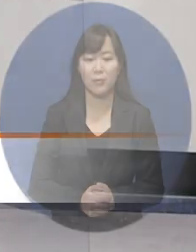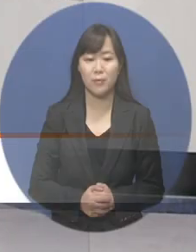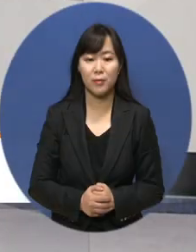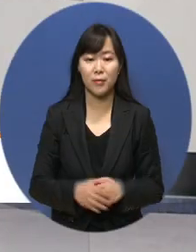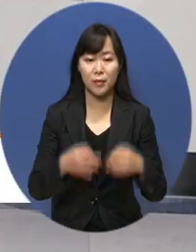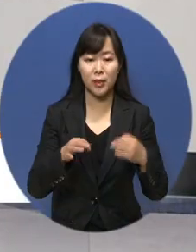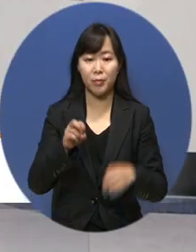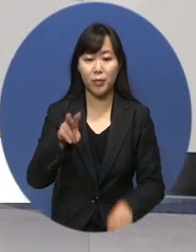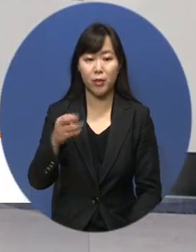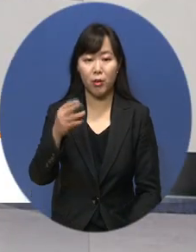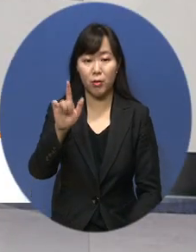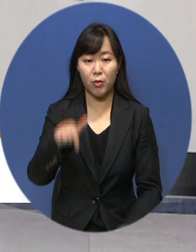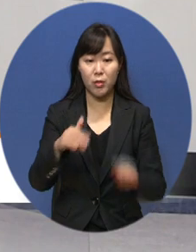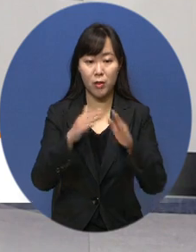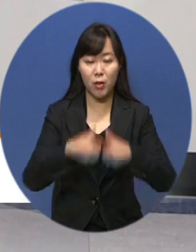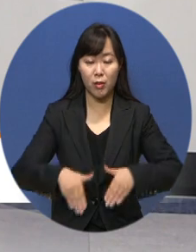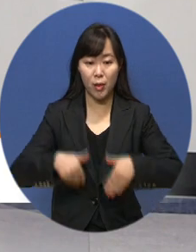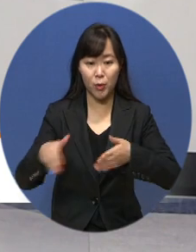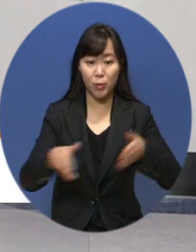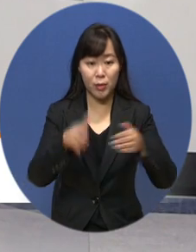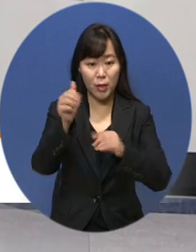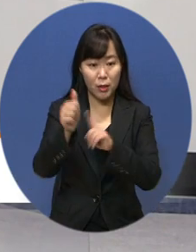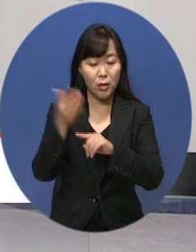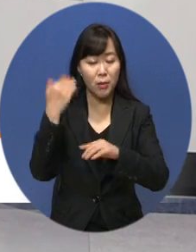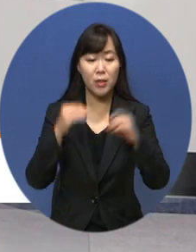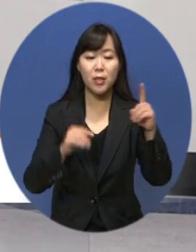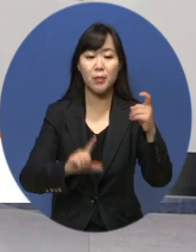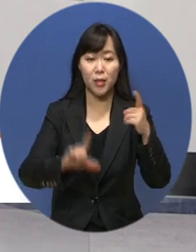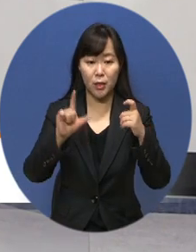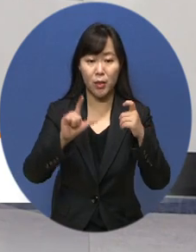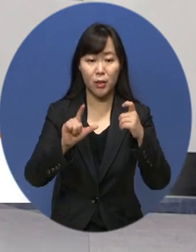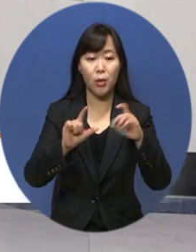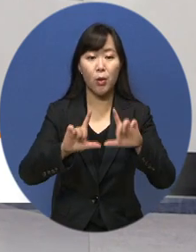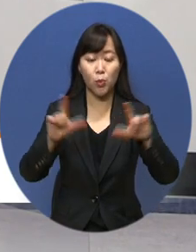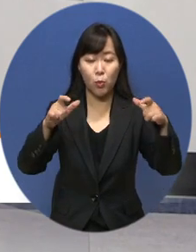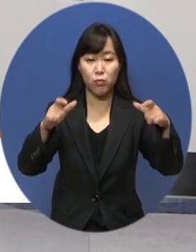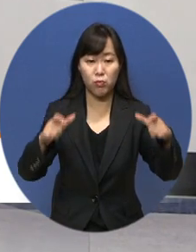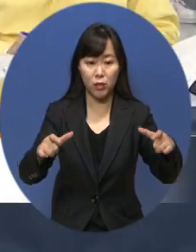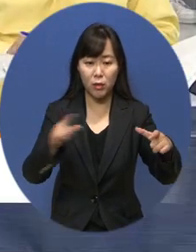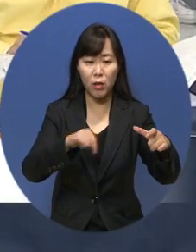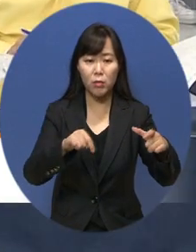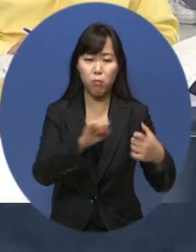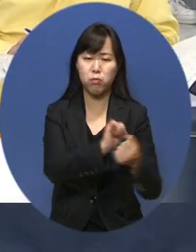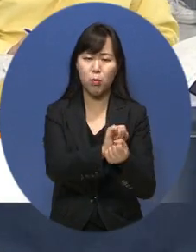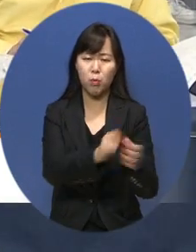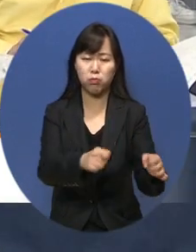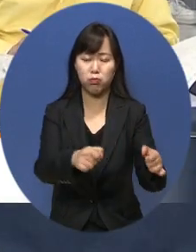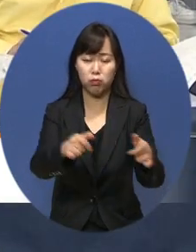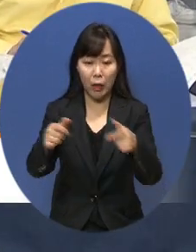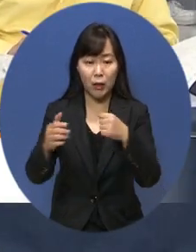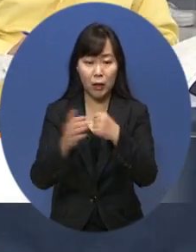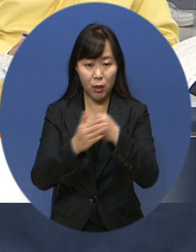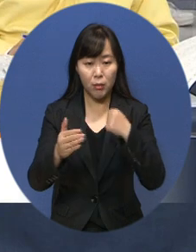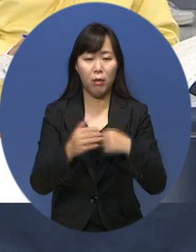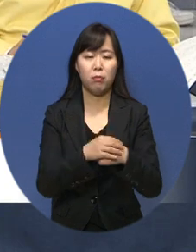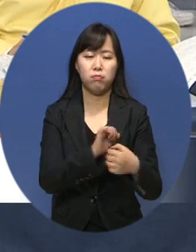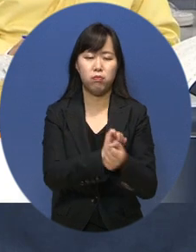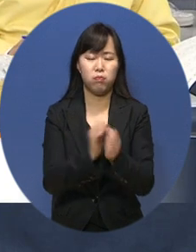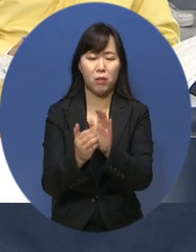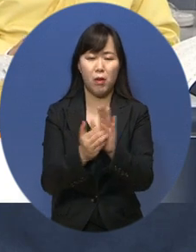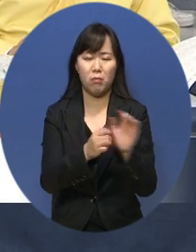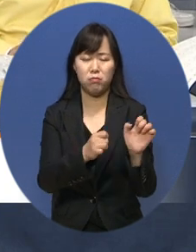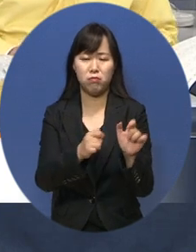김영록 전라남도지사는 지난 11일 동부권 지역에서 확진자 발생이 늘어남에 따라 지역 감염 확산을